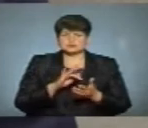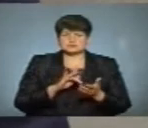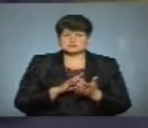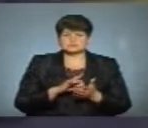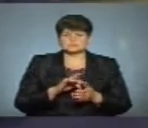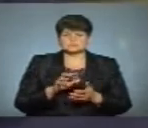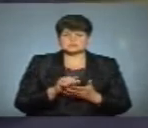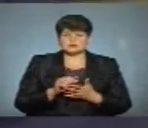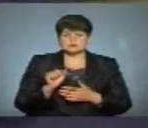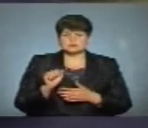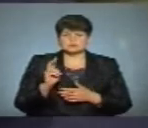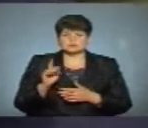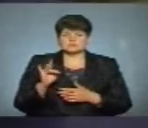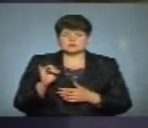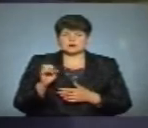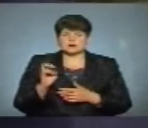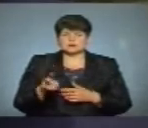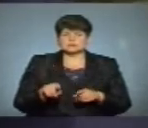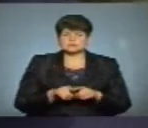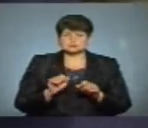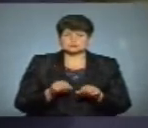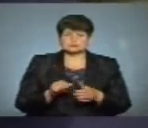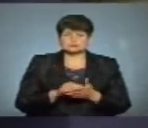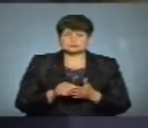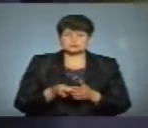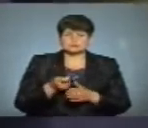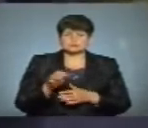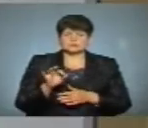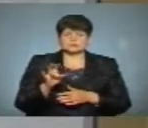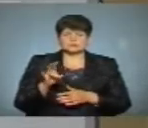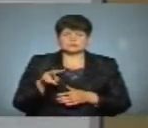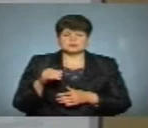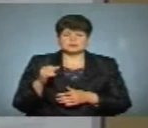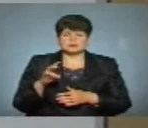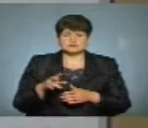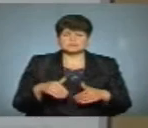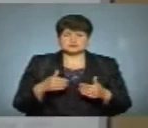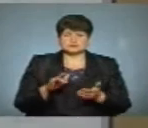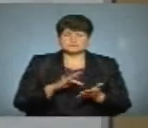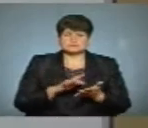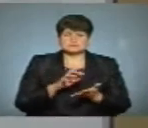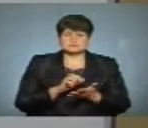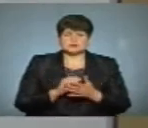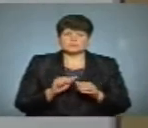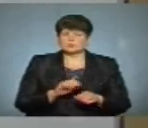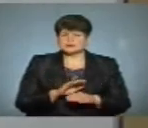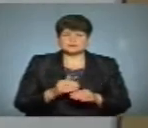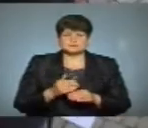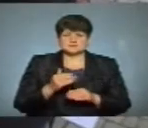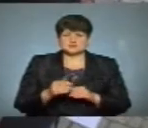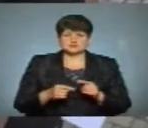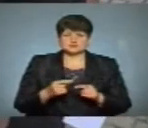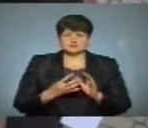Куриляк. За його словами, також документи можна подати онлайн. Звернутися до центру зайнятості із заявою на виплату можна не пізніше, ніж